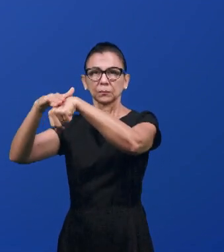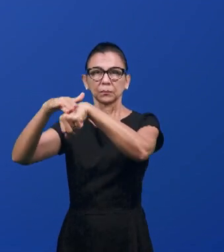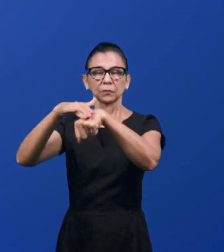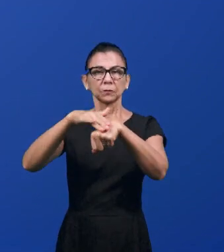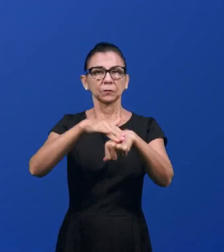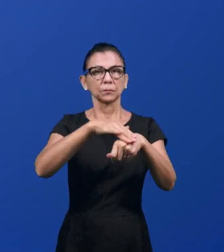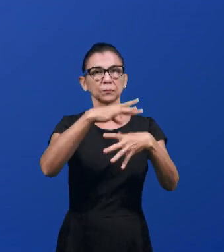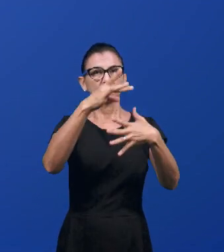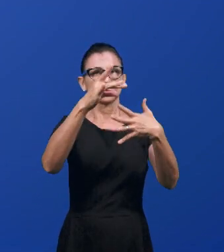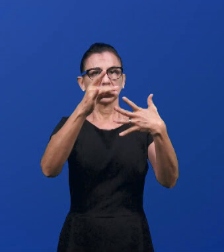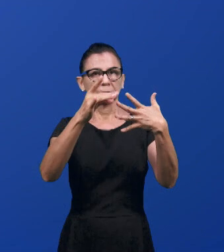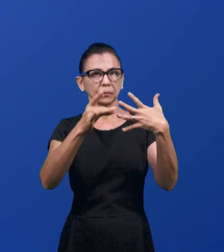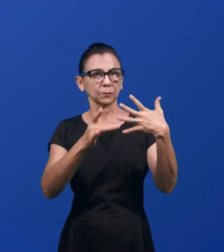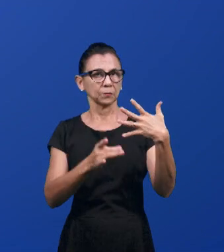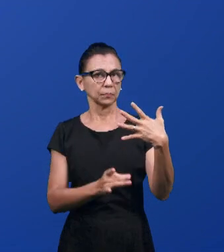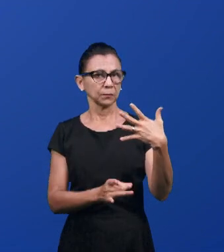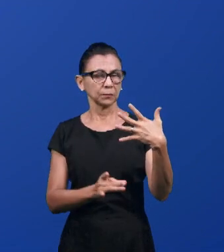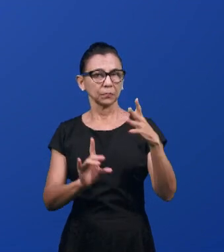ces